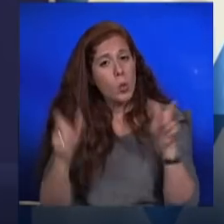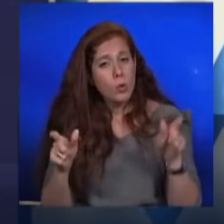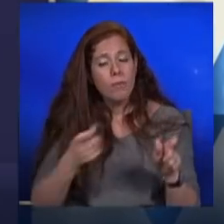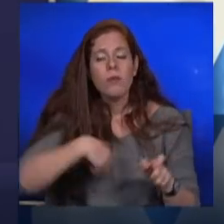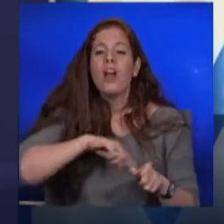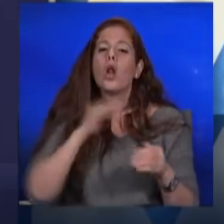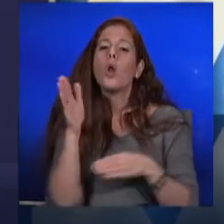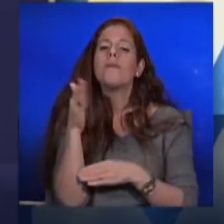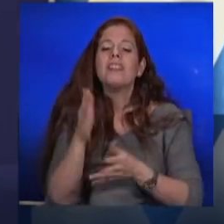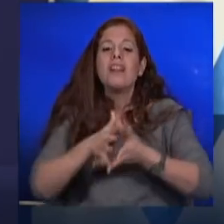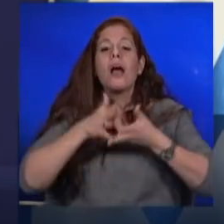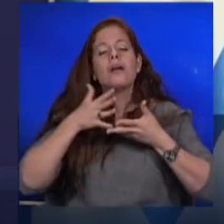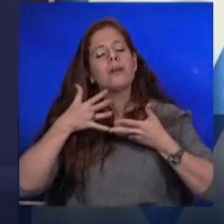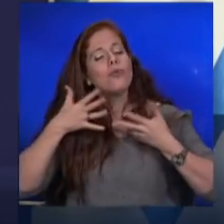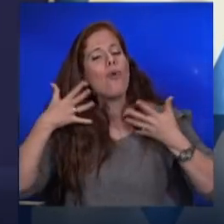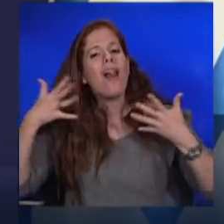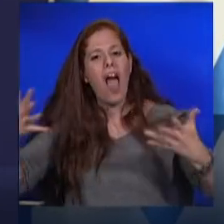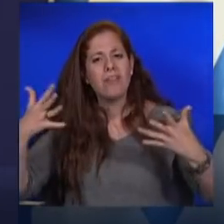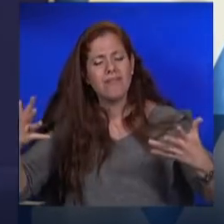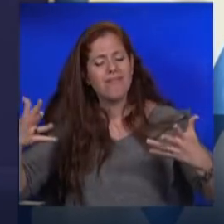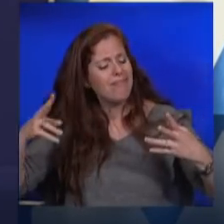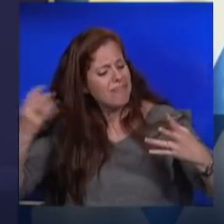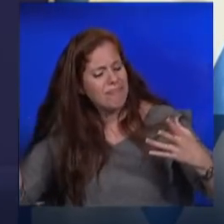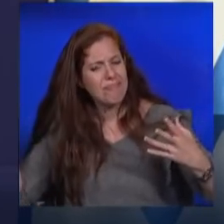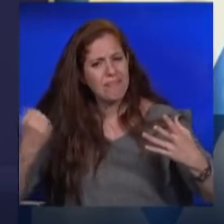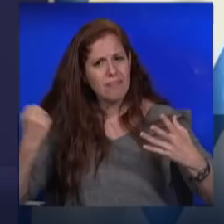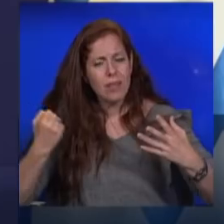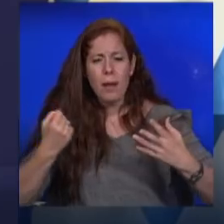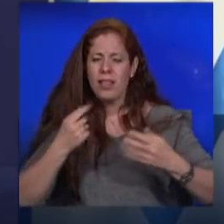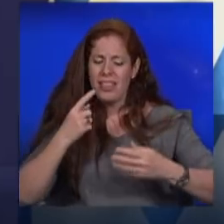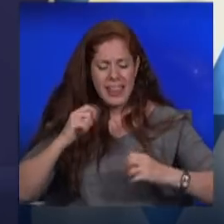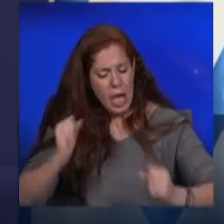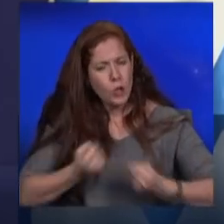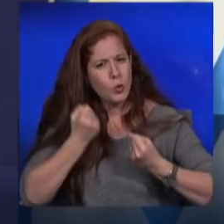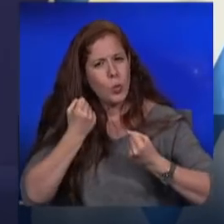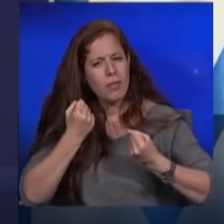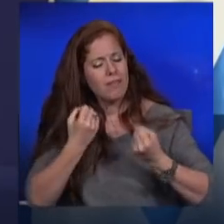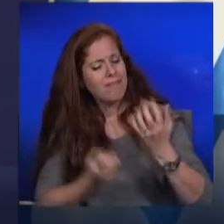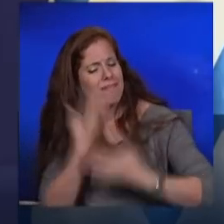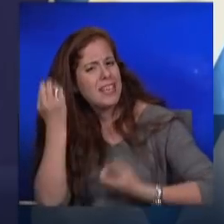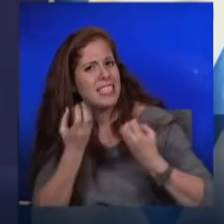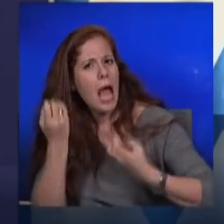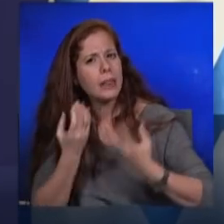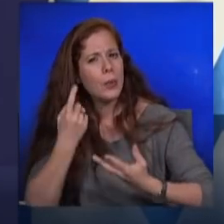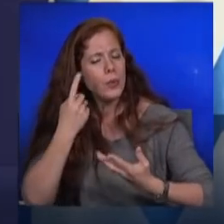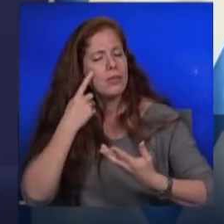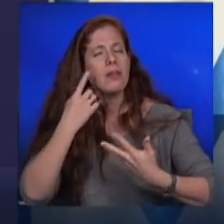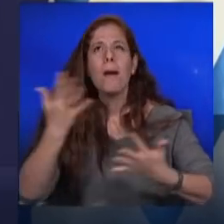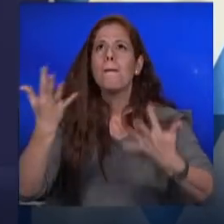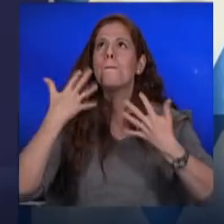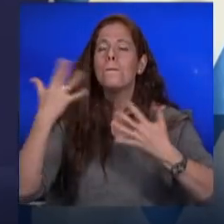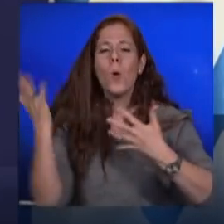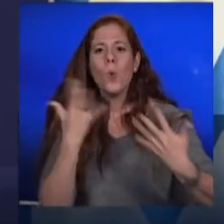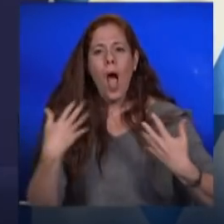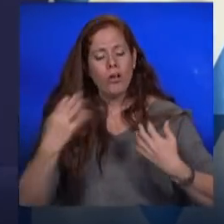גדולה, גדולה מאוד, בנחישות שלנו, ביצירתיות שלנו, ברוח שלנו,